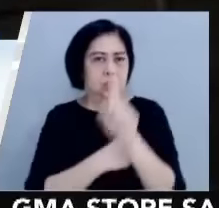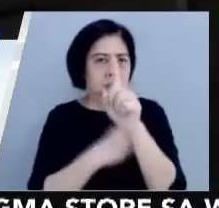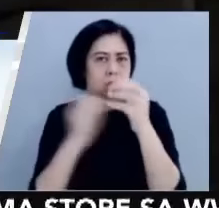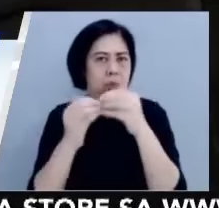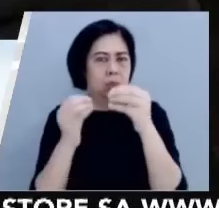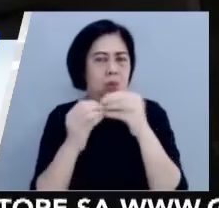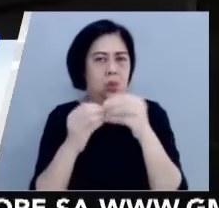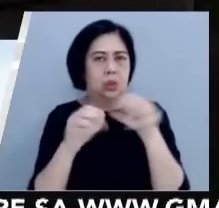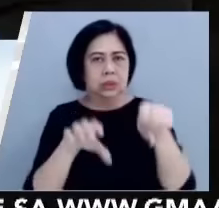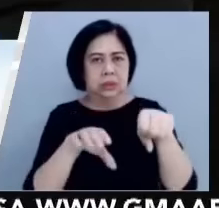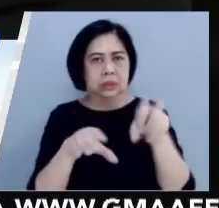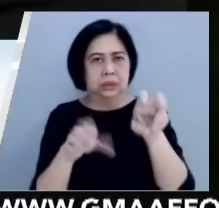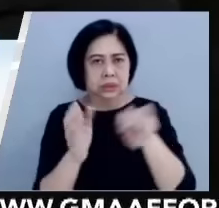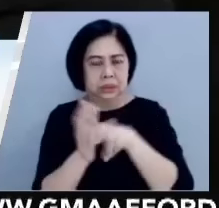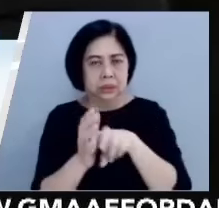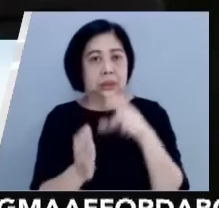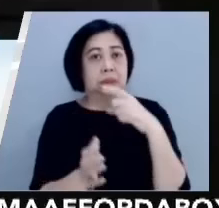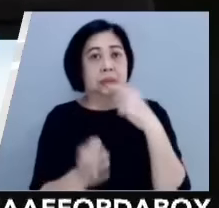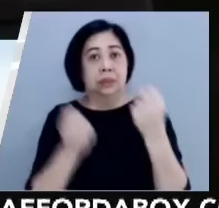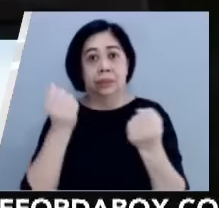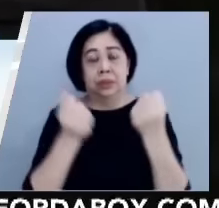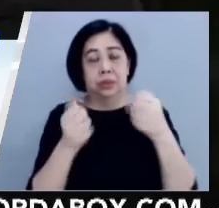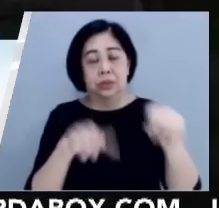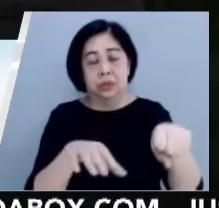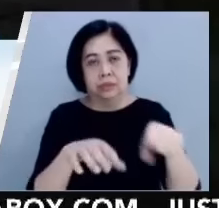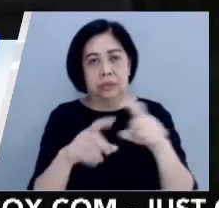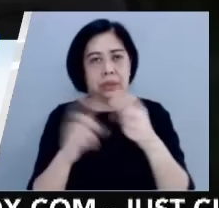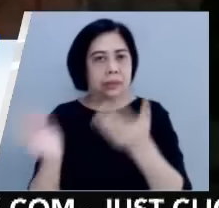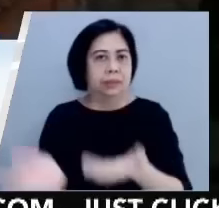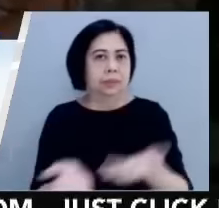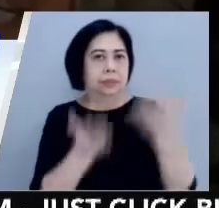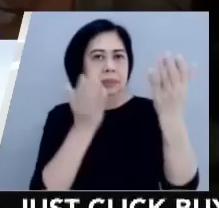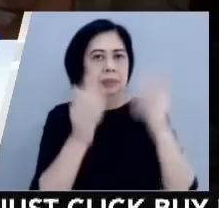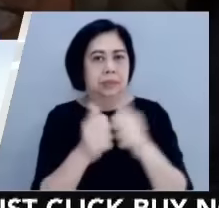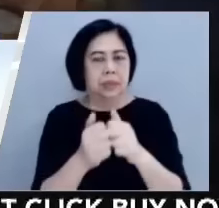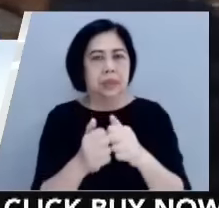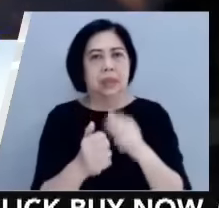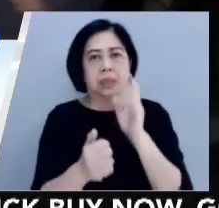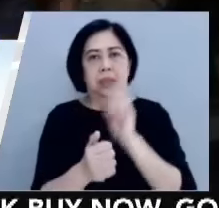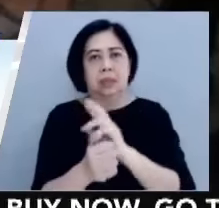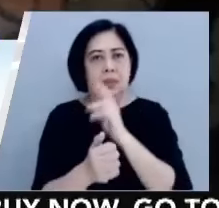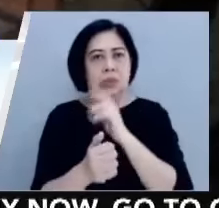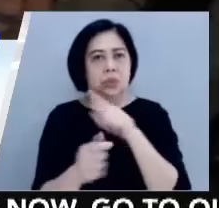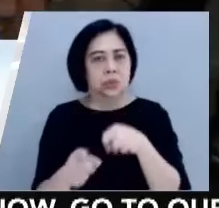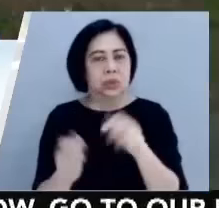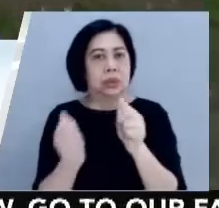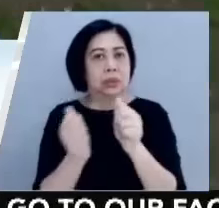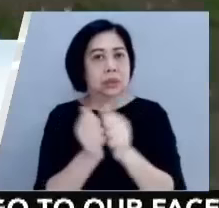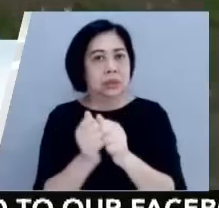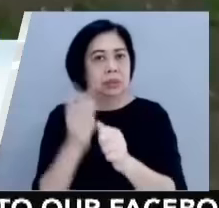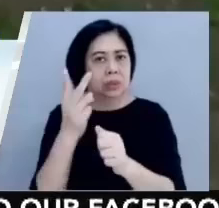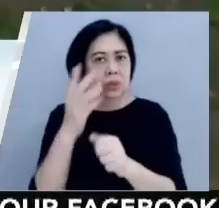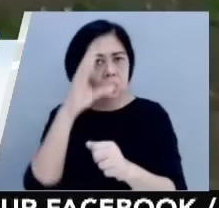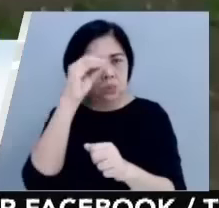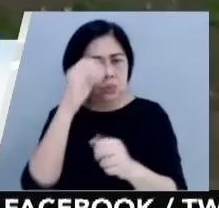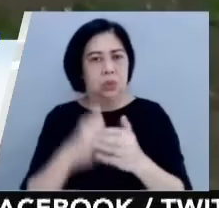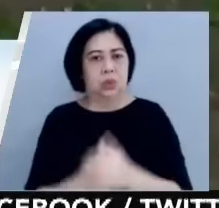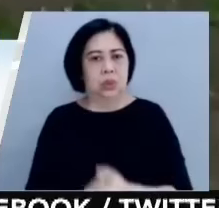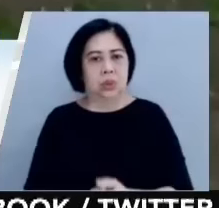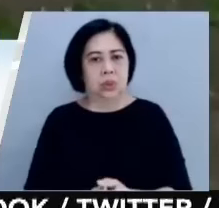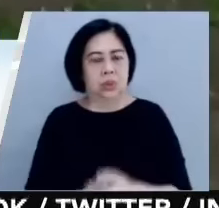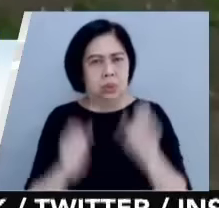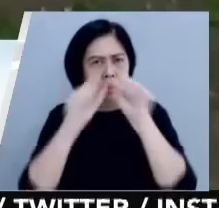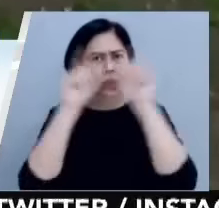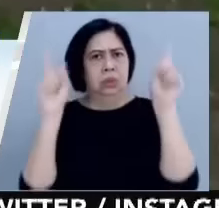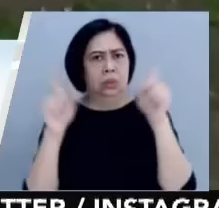tricycle. Ayon sa driver nito, tihatid niya lang sa isang fast food restaurant ang biktima kasama ang dalawang lalaki. Nagulat na lang ho kami,